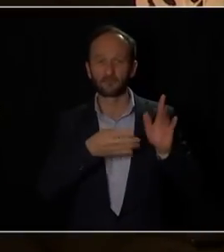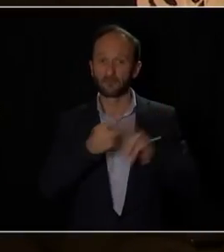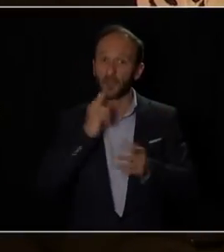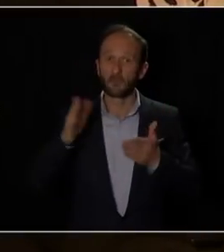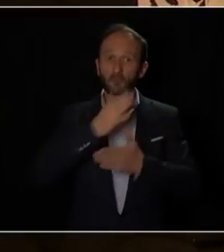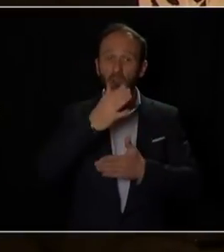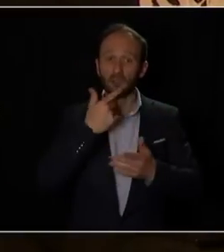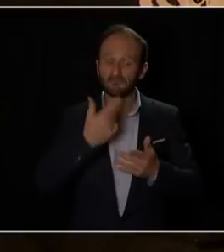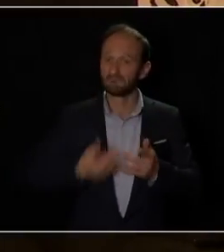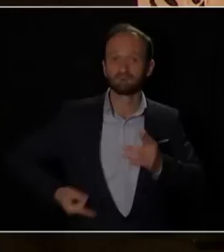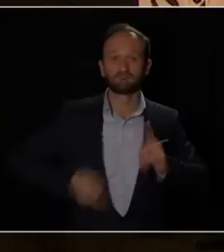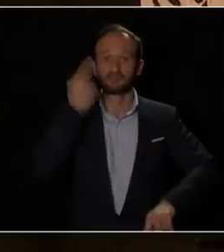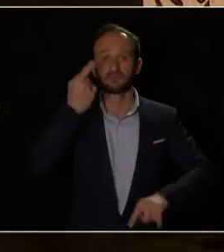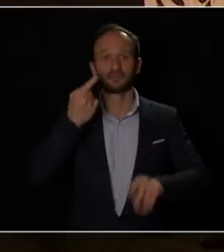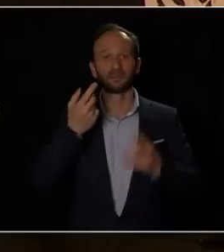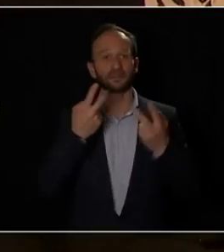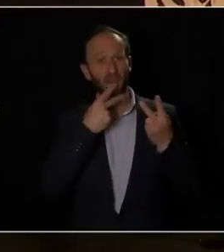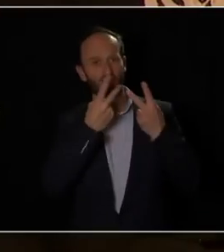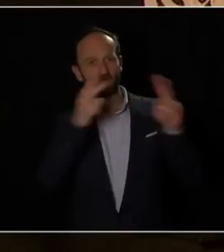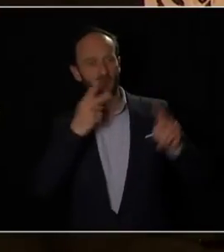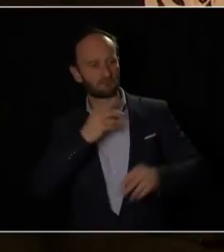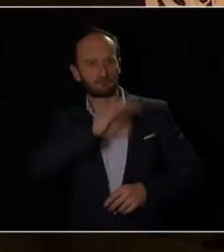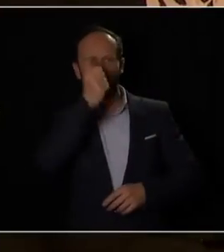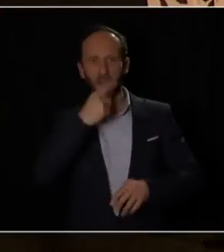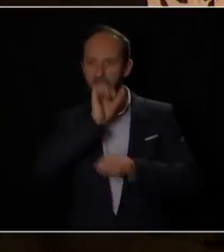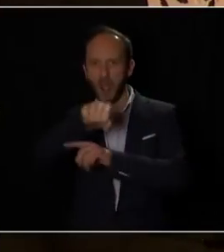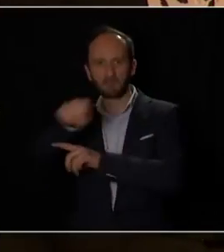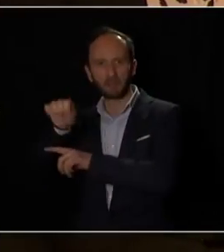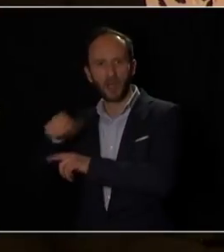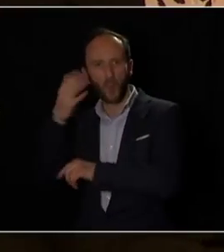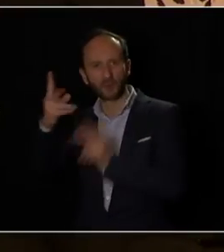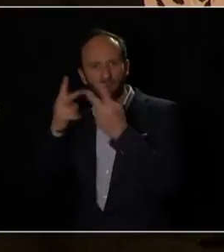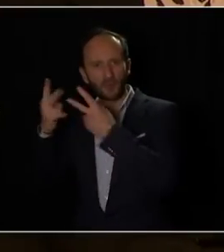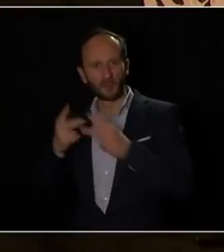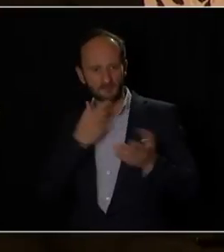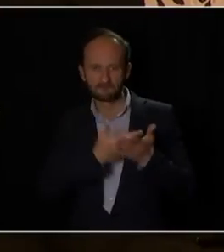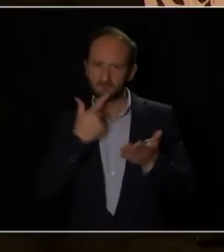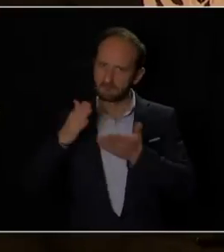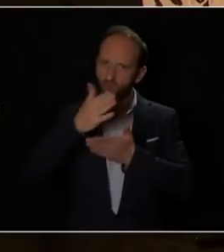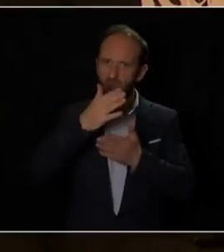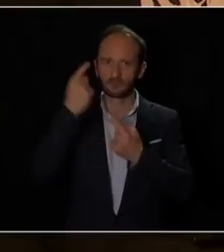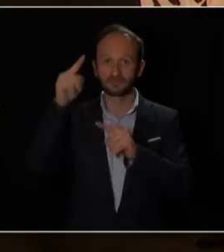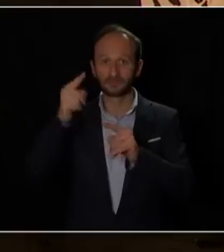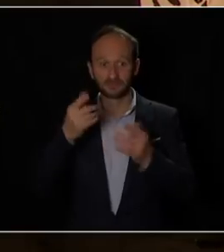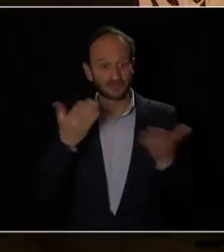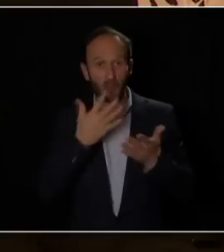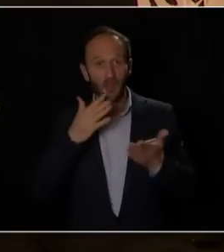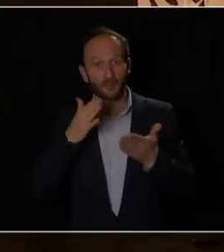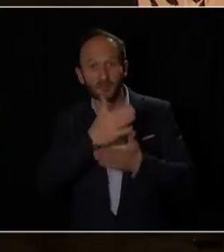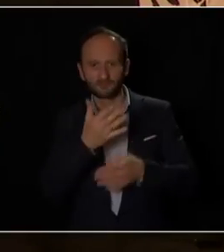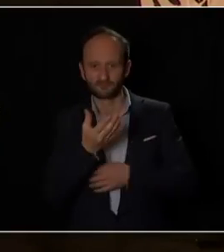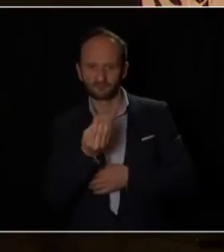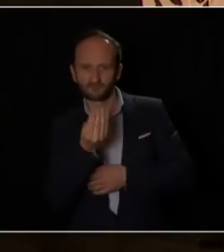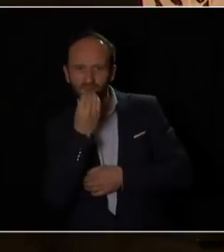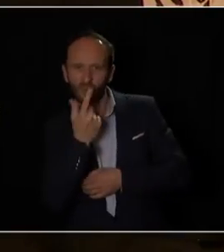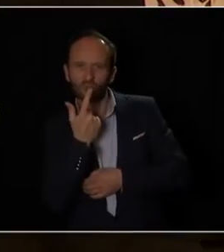où notre ville fait la différence avec les autres, un projet qui est celui du goût, de la nutrition, de